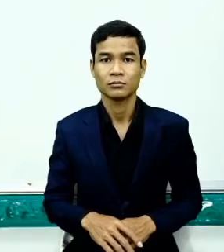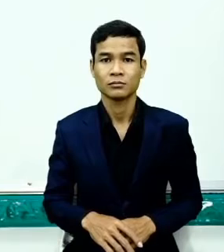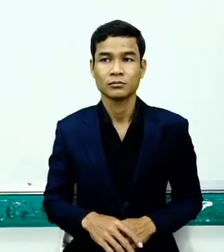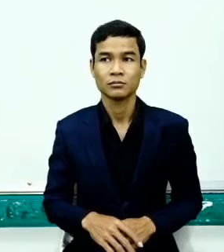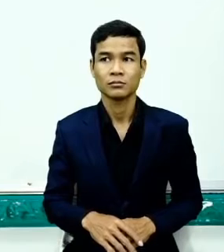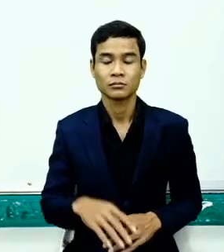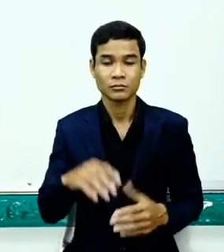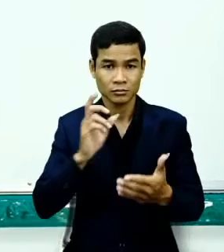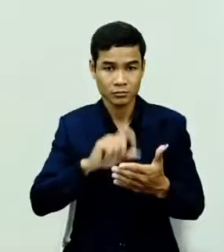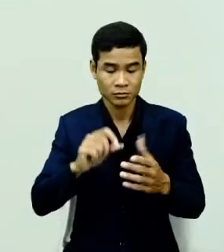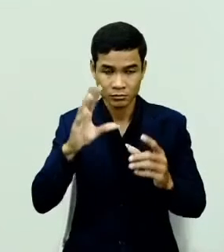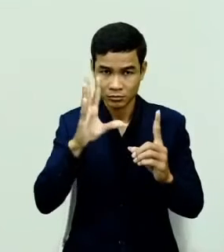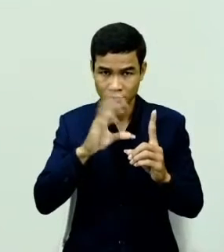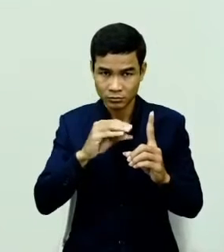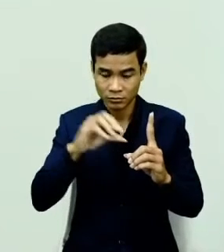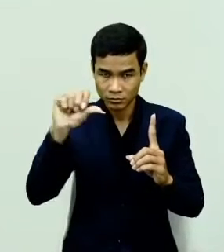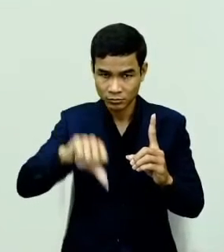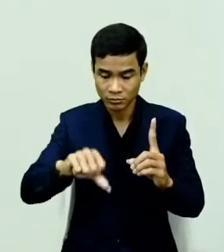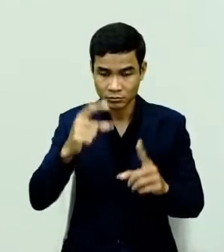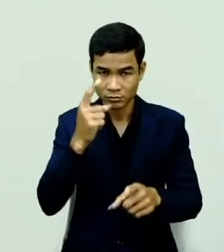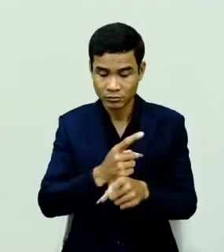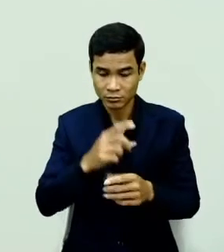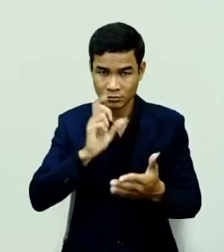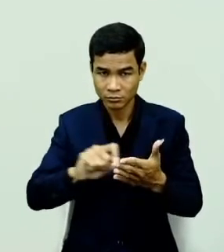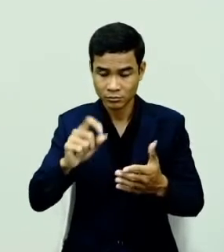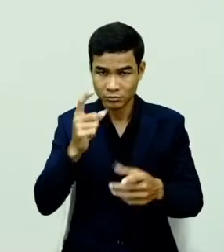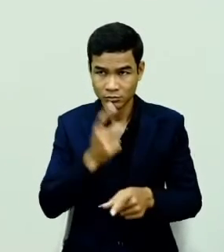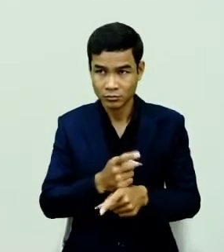កូនសរសេរញុះបានត្រឹមត្រូវអាន